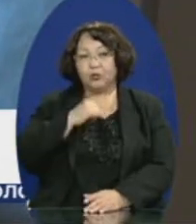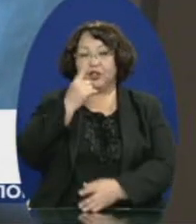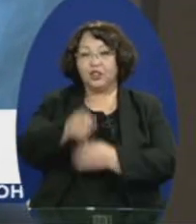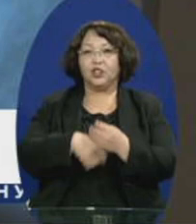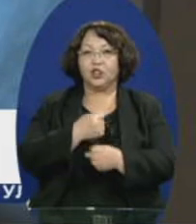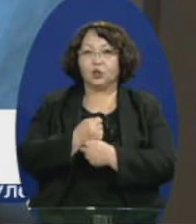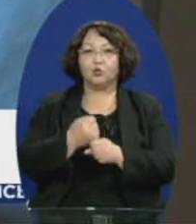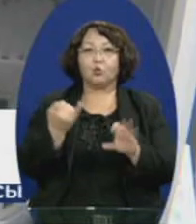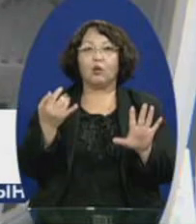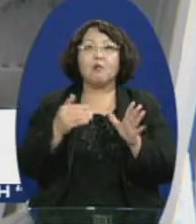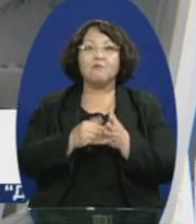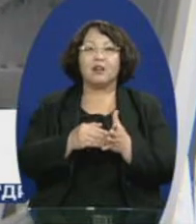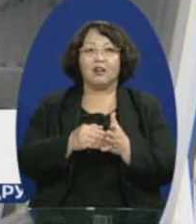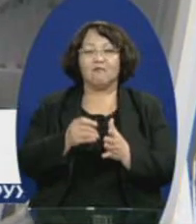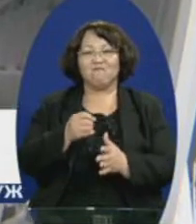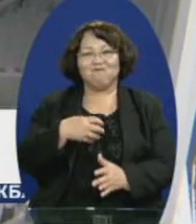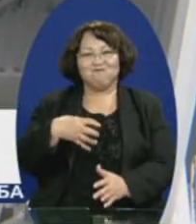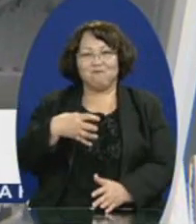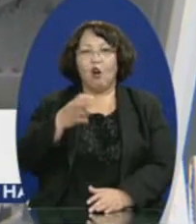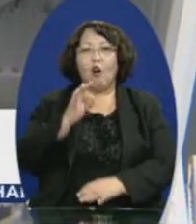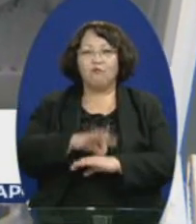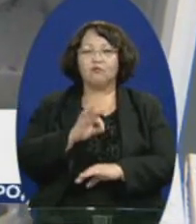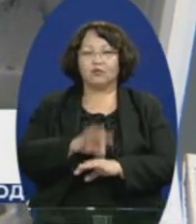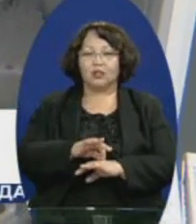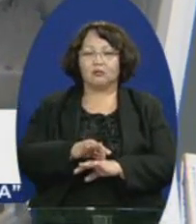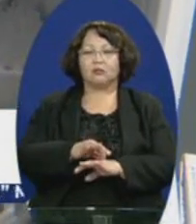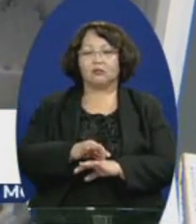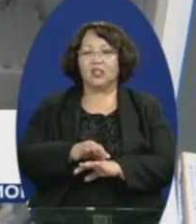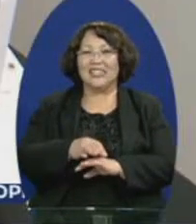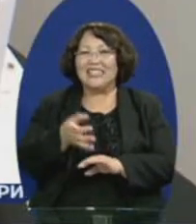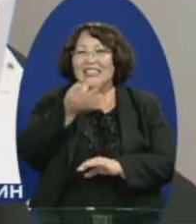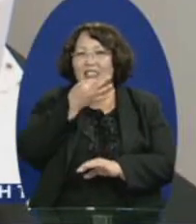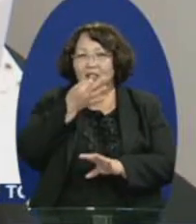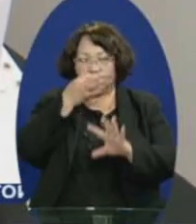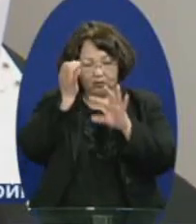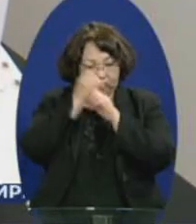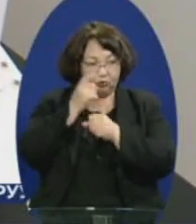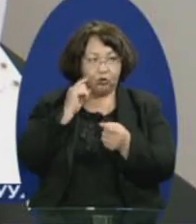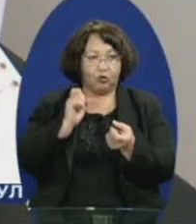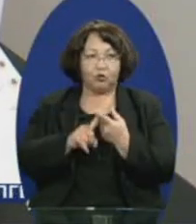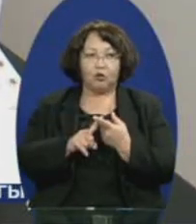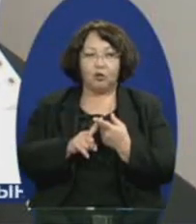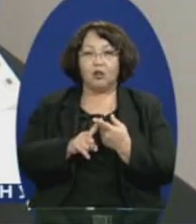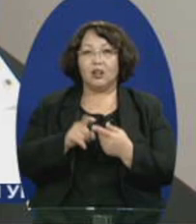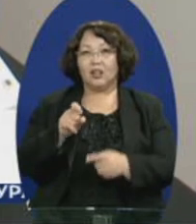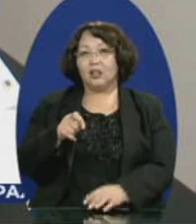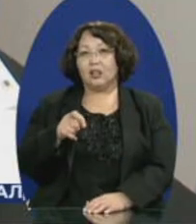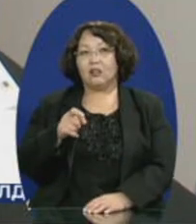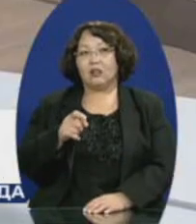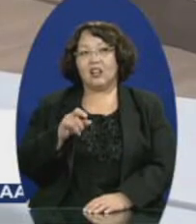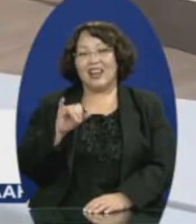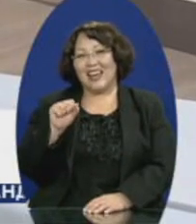хавдрын тохиолдол бүртгэгддэг. Харин энэ мэд өвчнийг эрт үед нь онцлох зорилготой Нуура Монгол төв нь хиймэл